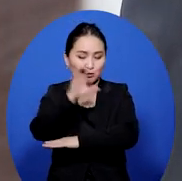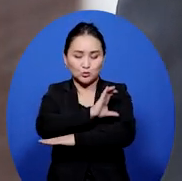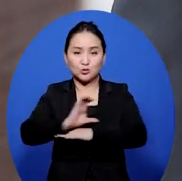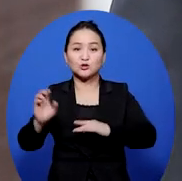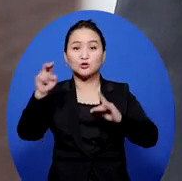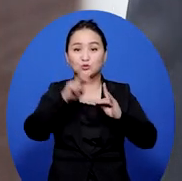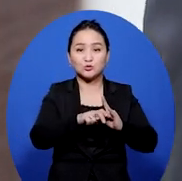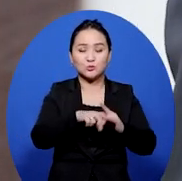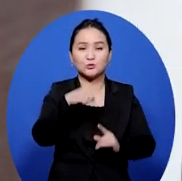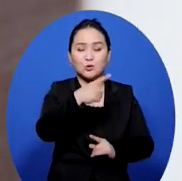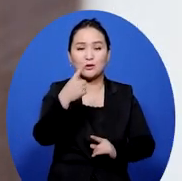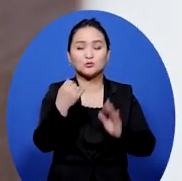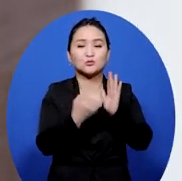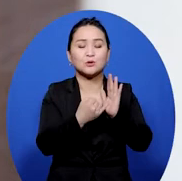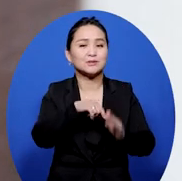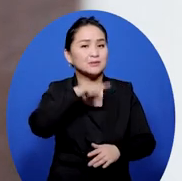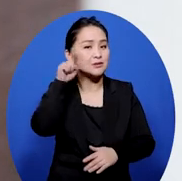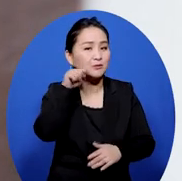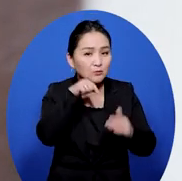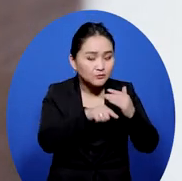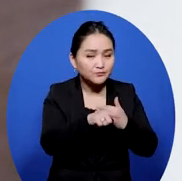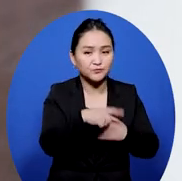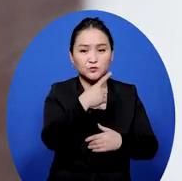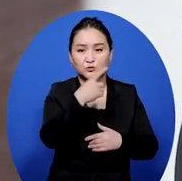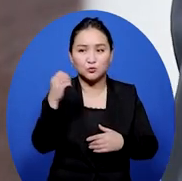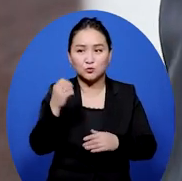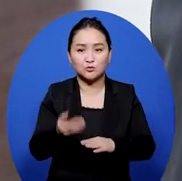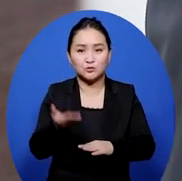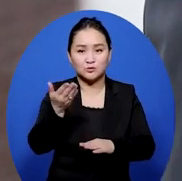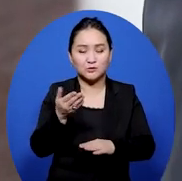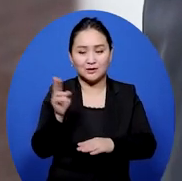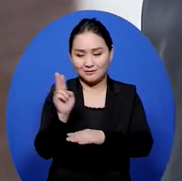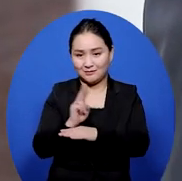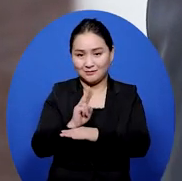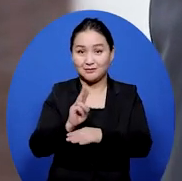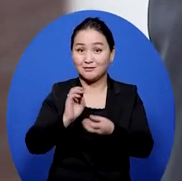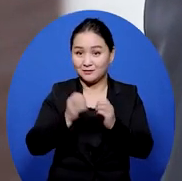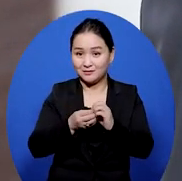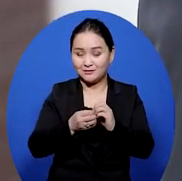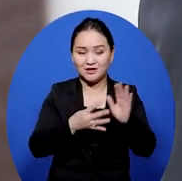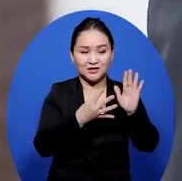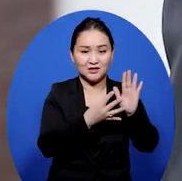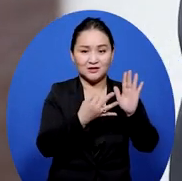байна. 116 залуугаас одоо 100 гаруй нь одоо дадлаг хийгээд